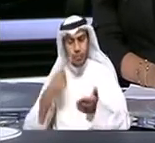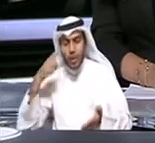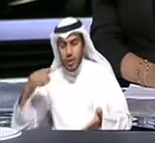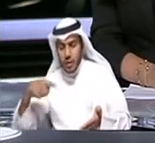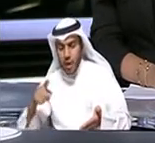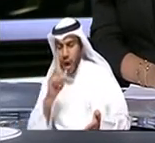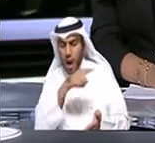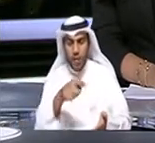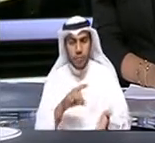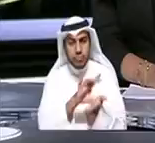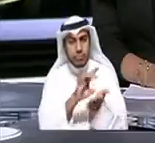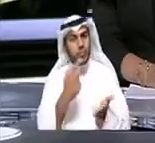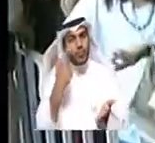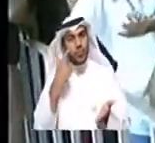الملغاة.